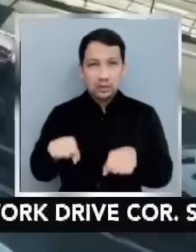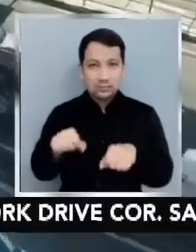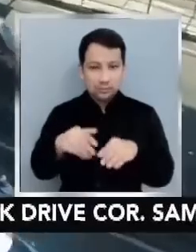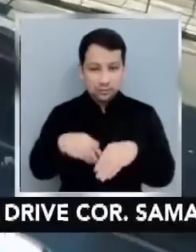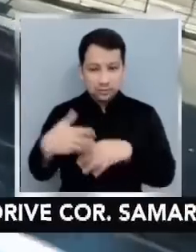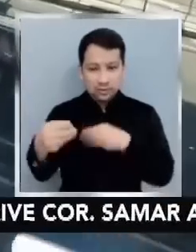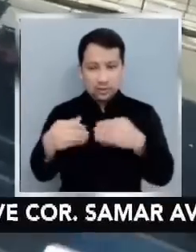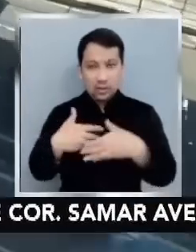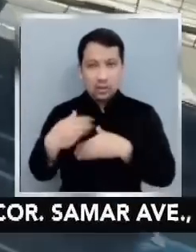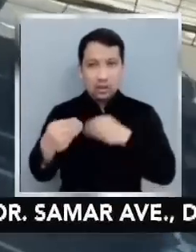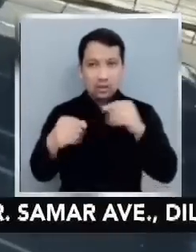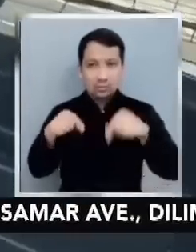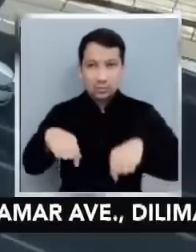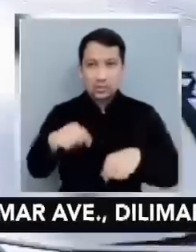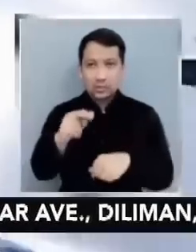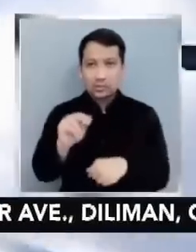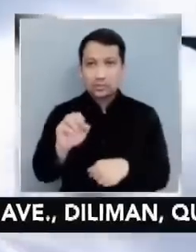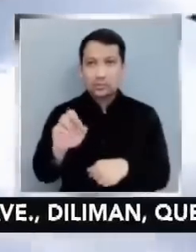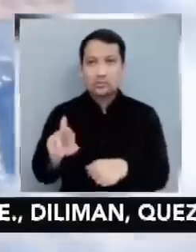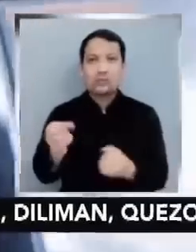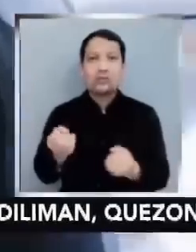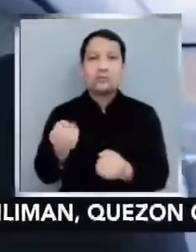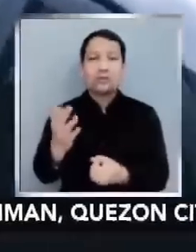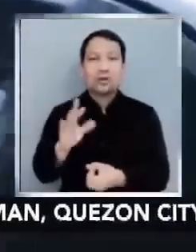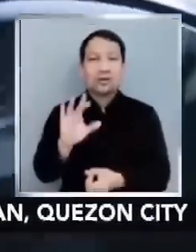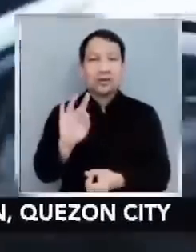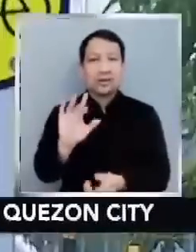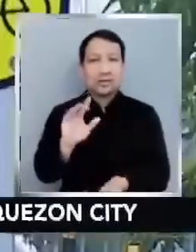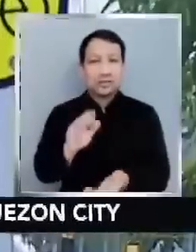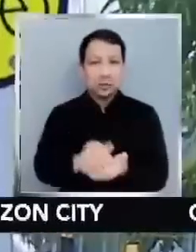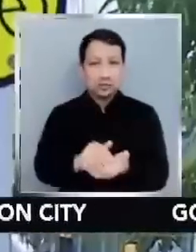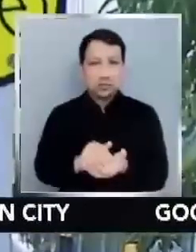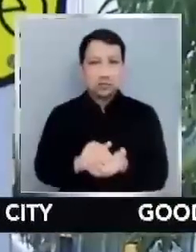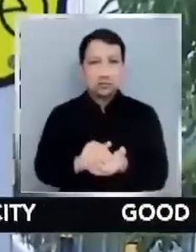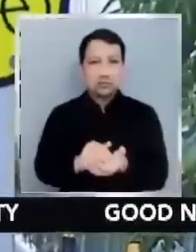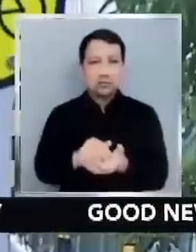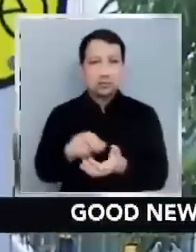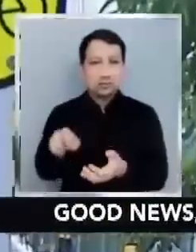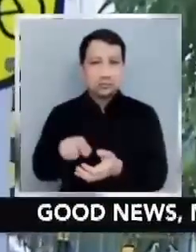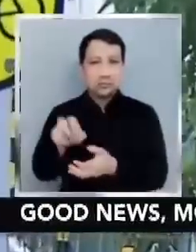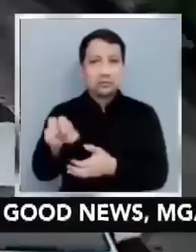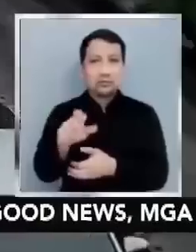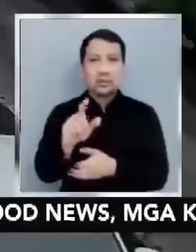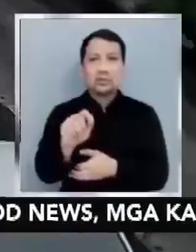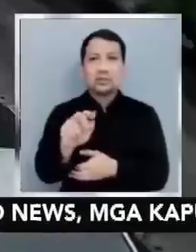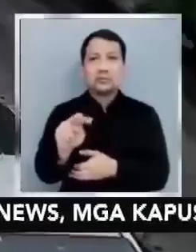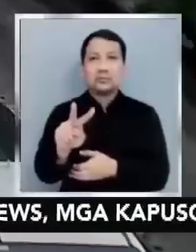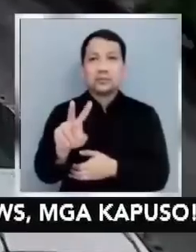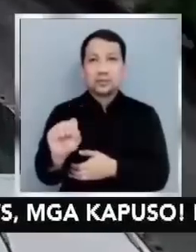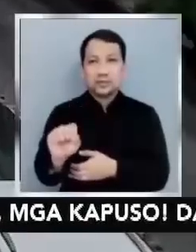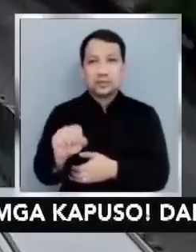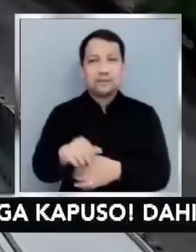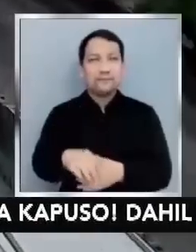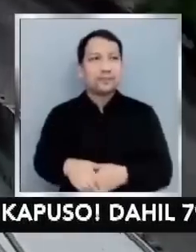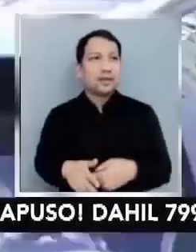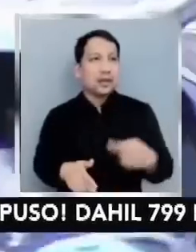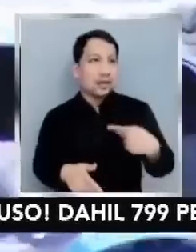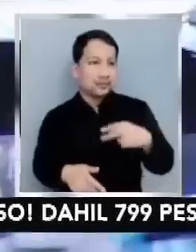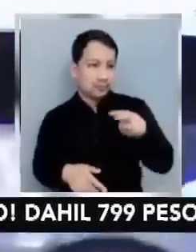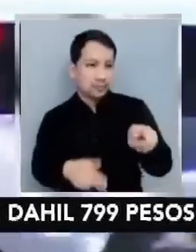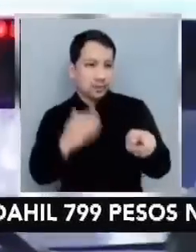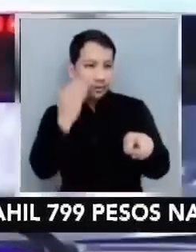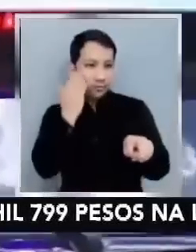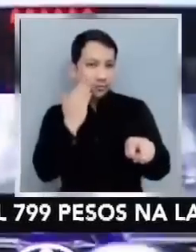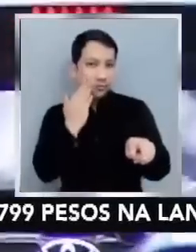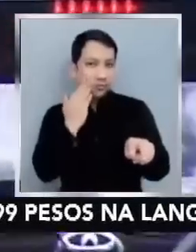sa Metro Manila, nasa mahigit 8,000 pa lamang ang gumaganang TNVS. Meron po nakitang kakulangan dahil